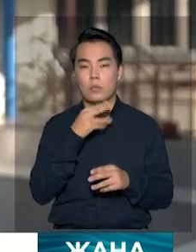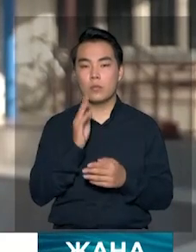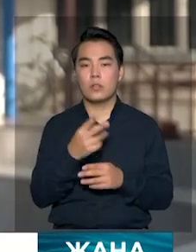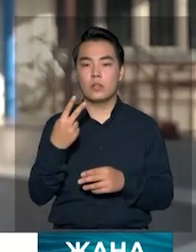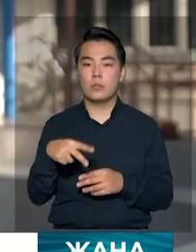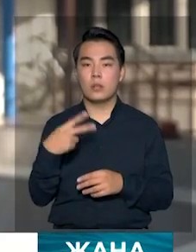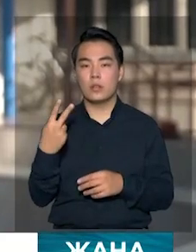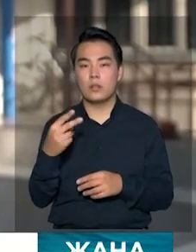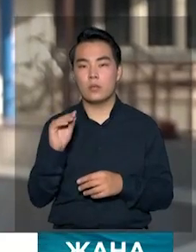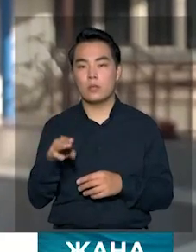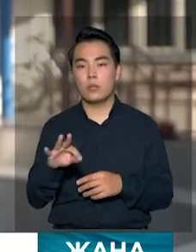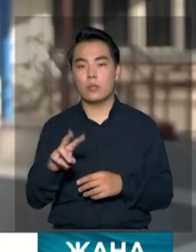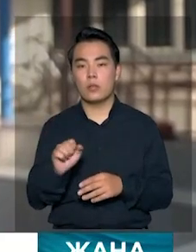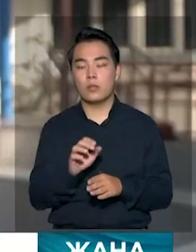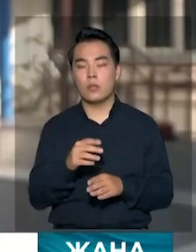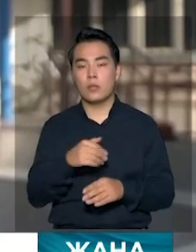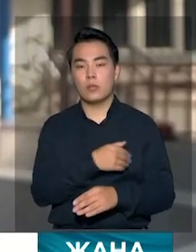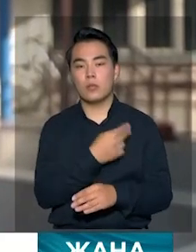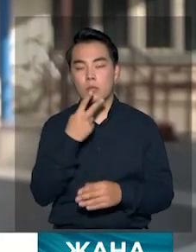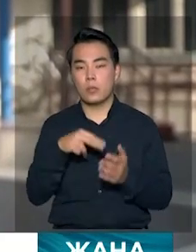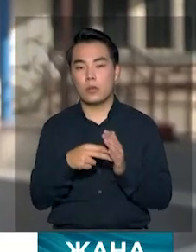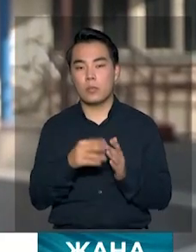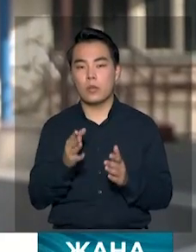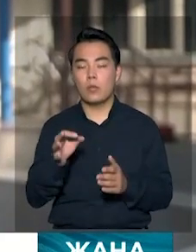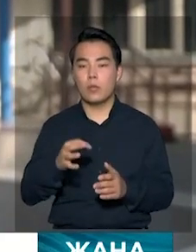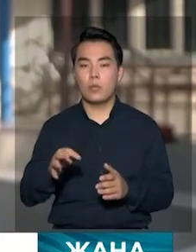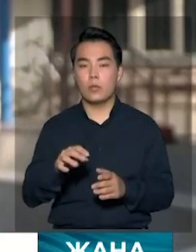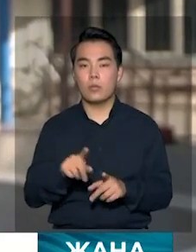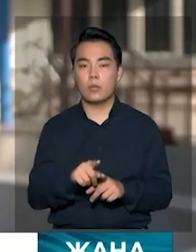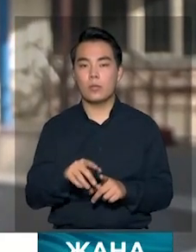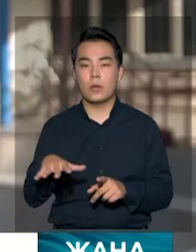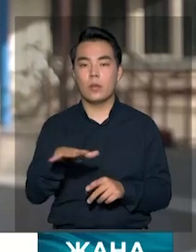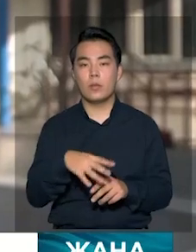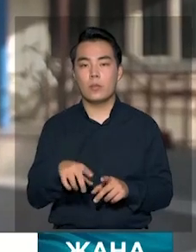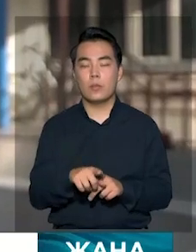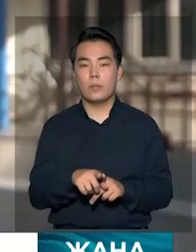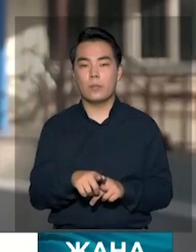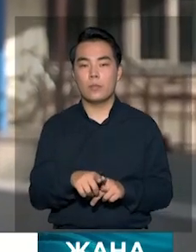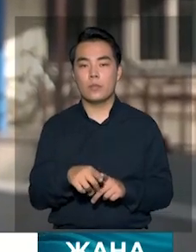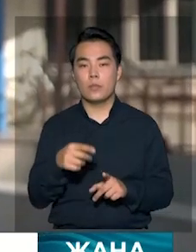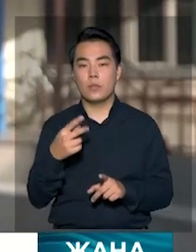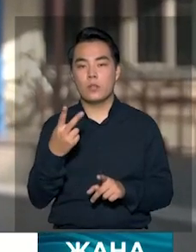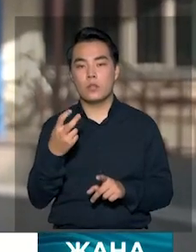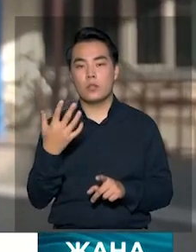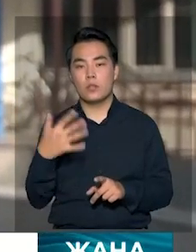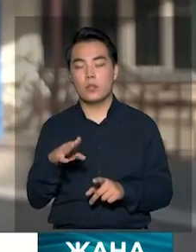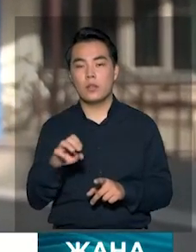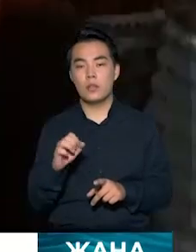22 мың тоннаға артық өнім алынды. Облыс бойынша әр гектардан алған орташа өнім где-то 250 центнер